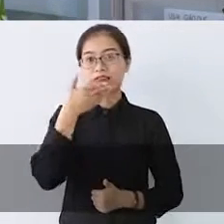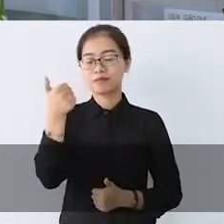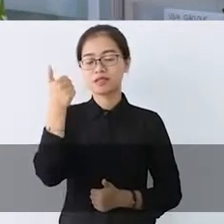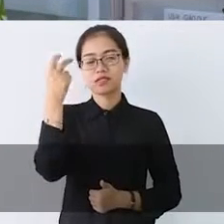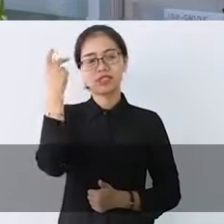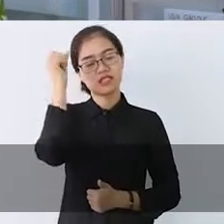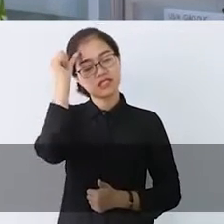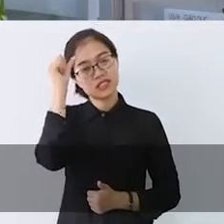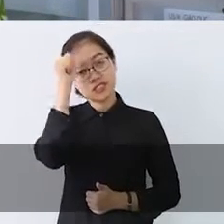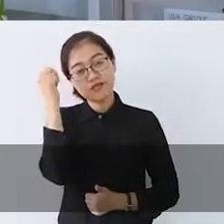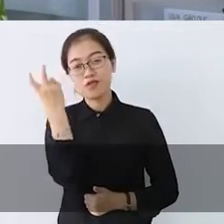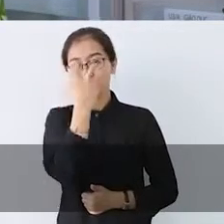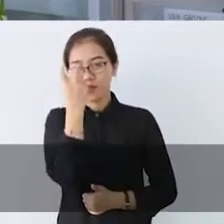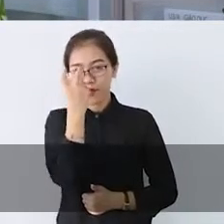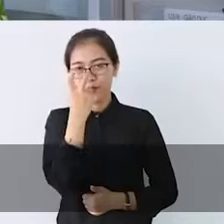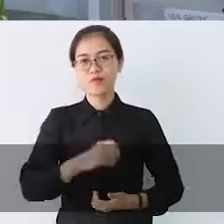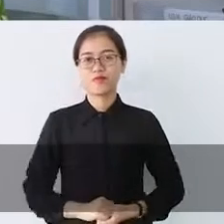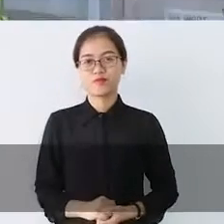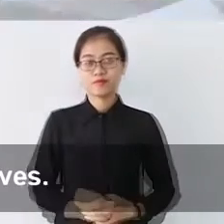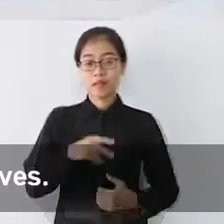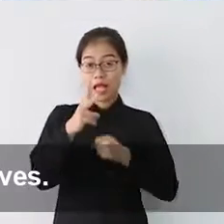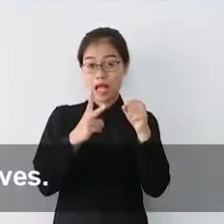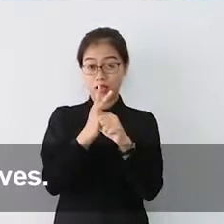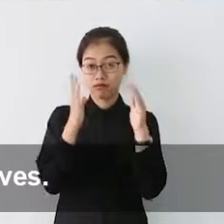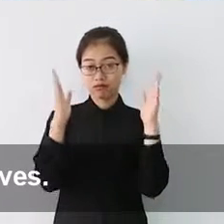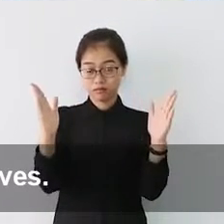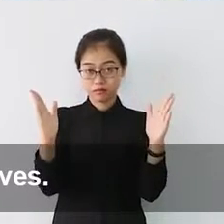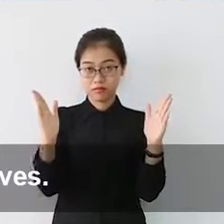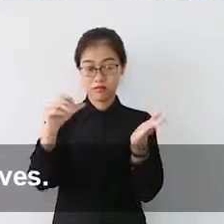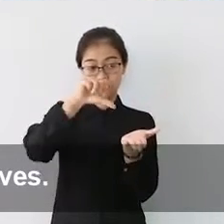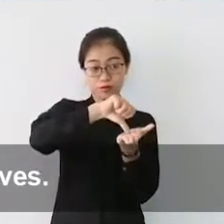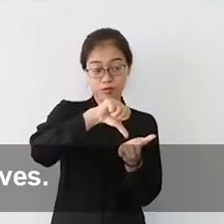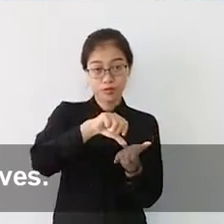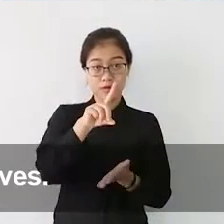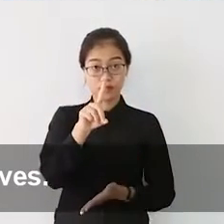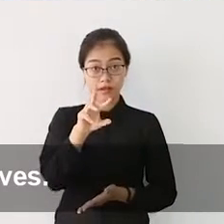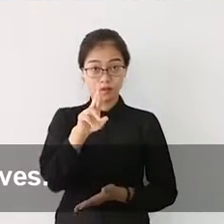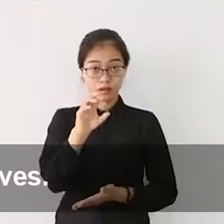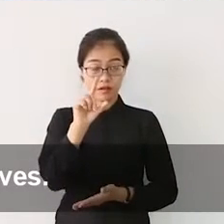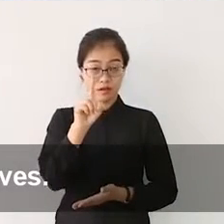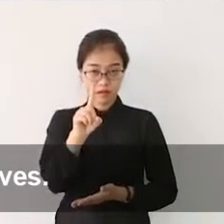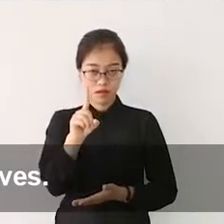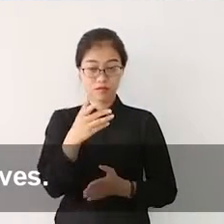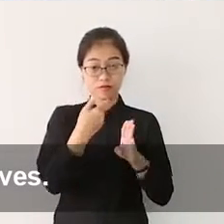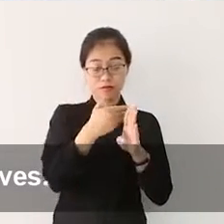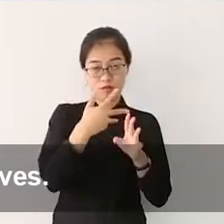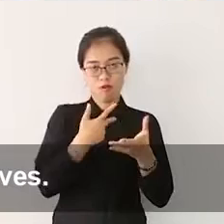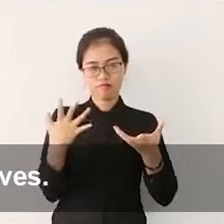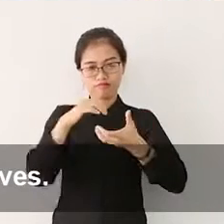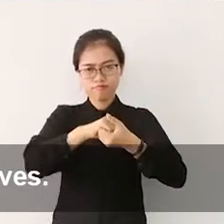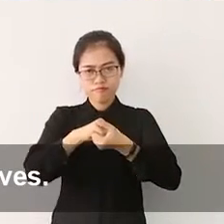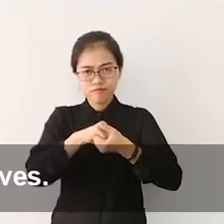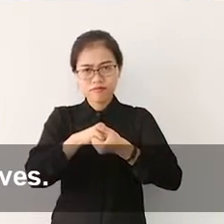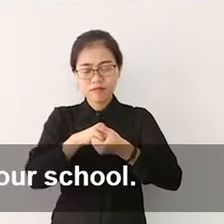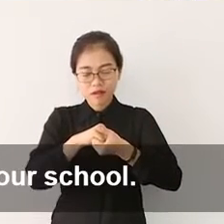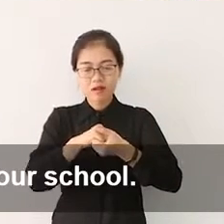đồng người khuyết tật nói chung và sinh viên khiếm thị nói riêng. Trong 2 năm qua khi mà phối hợp cùng với tổ chức DRE thực hiện